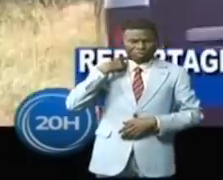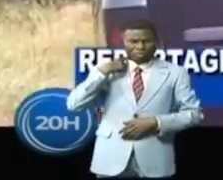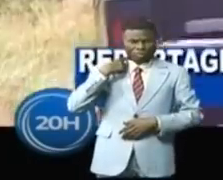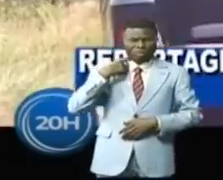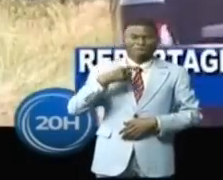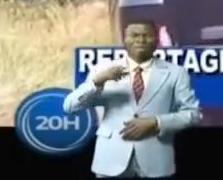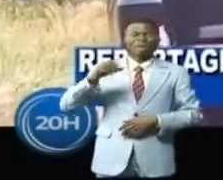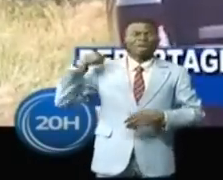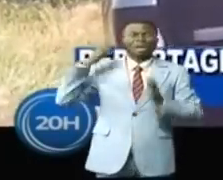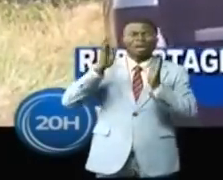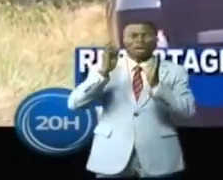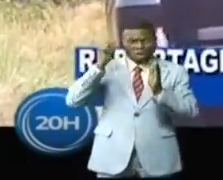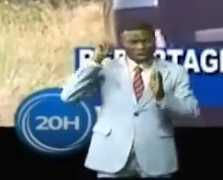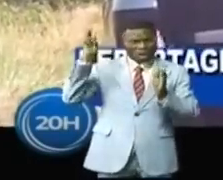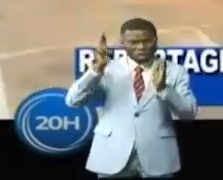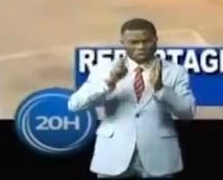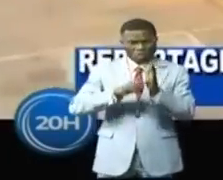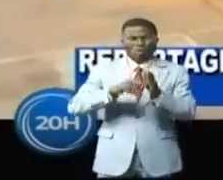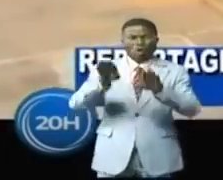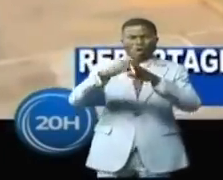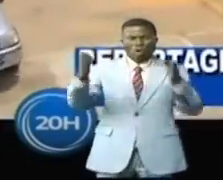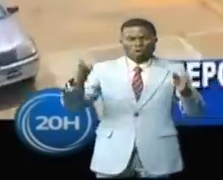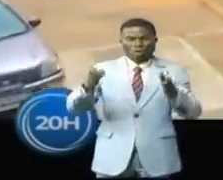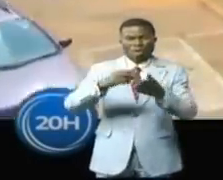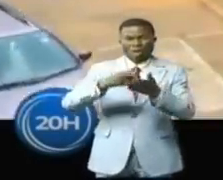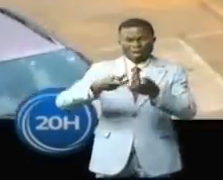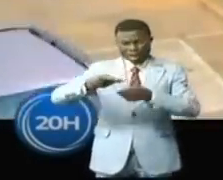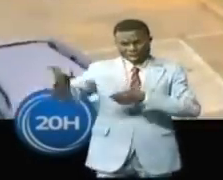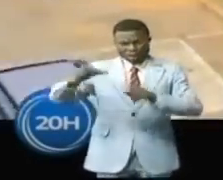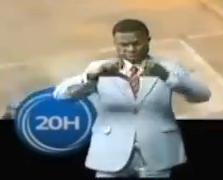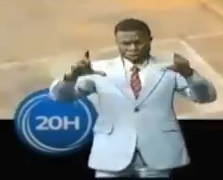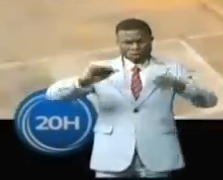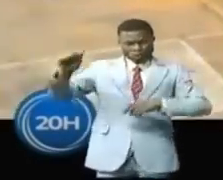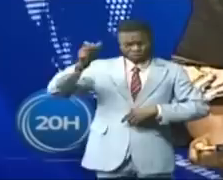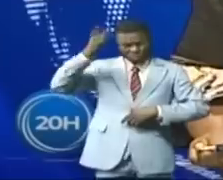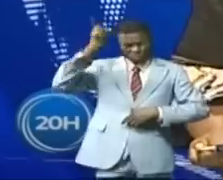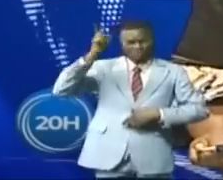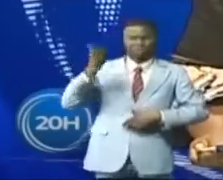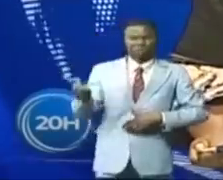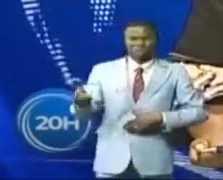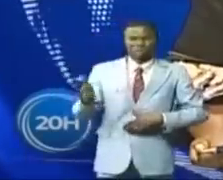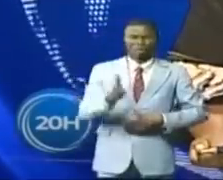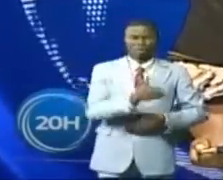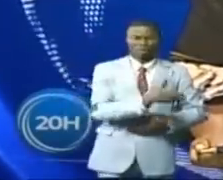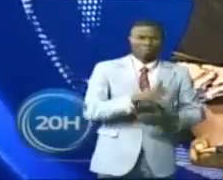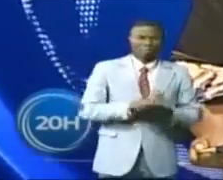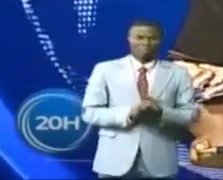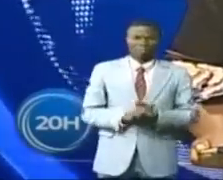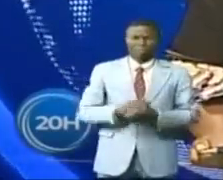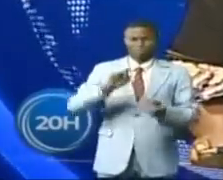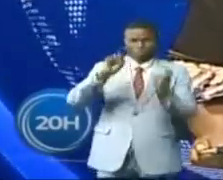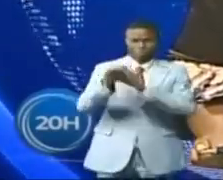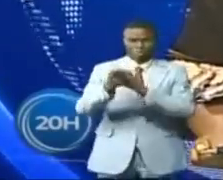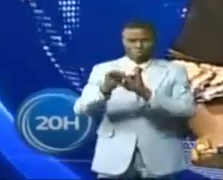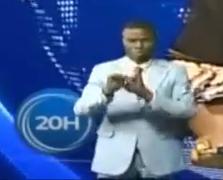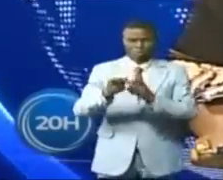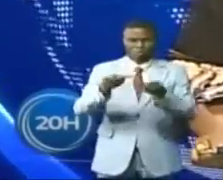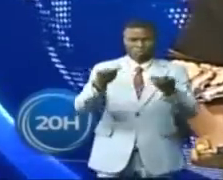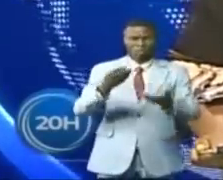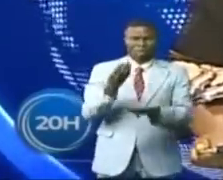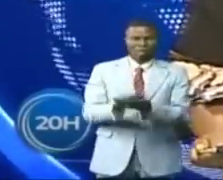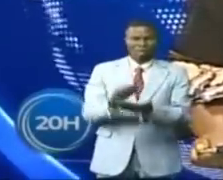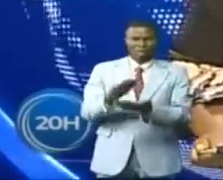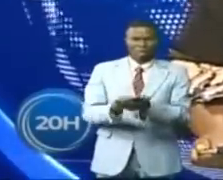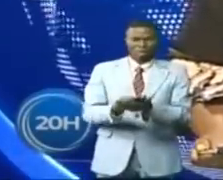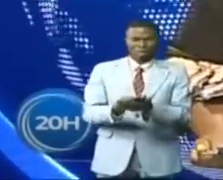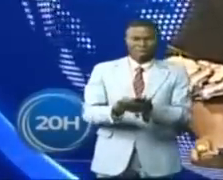Jean-Marie Petit-Petit-Amat a ouvert cette campagne en achetant la première vignette pour ses véhicules. L'amélioration du cadre budgétaire